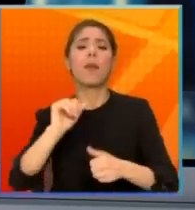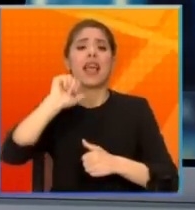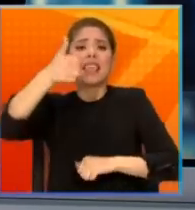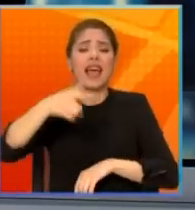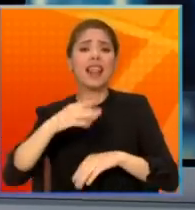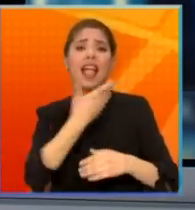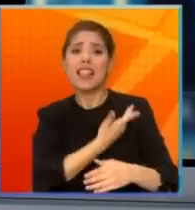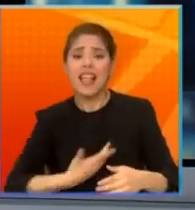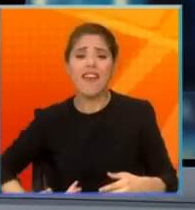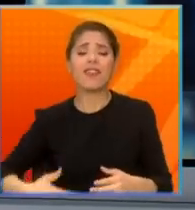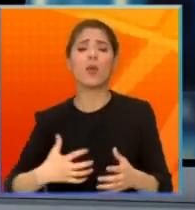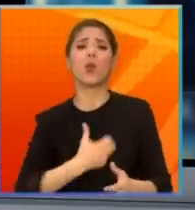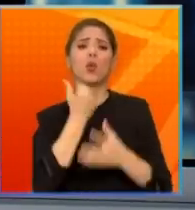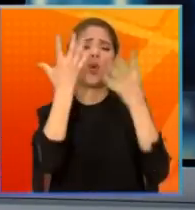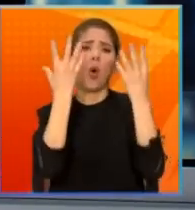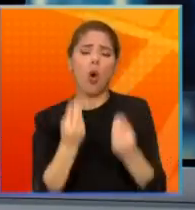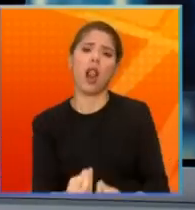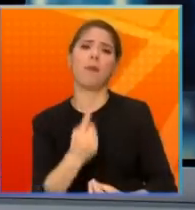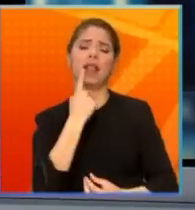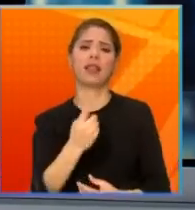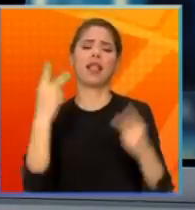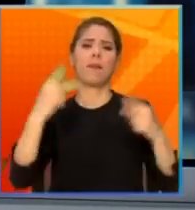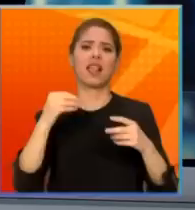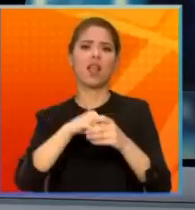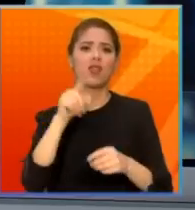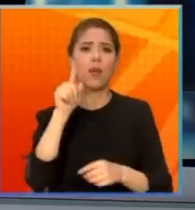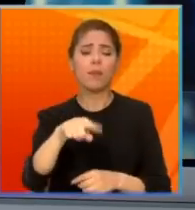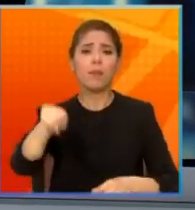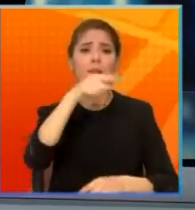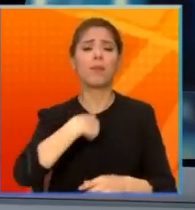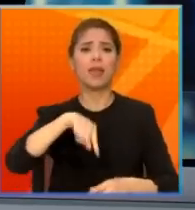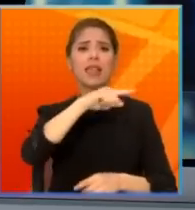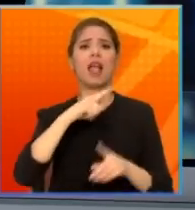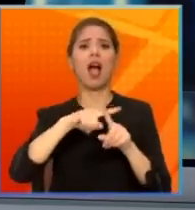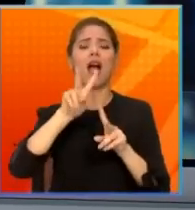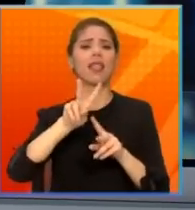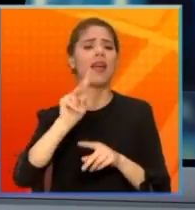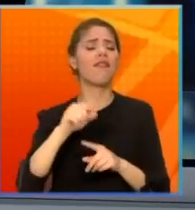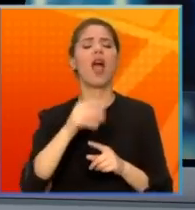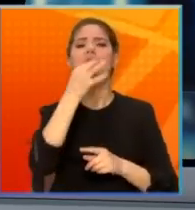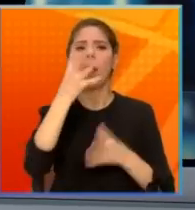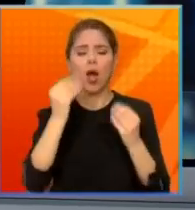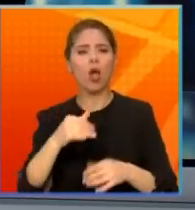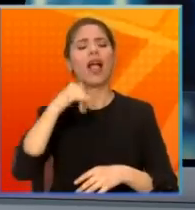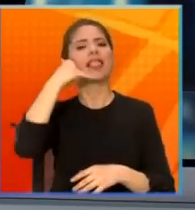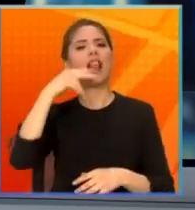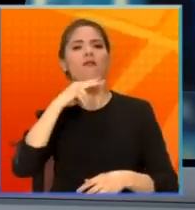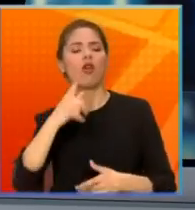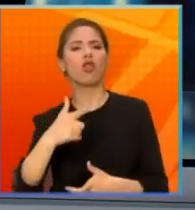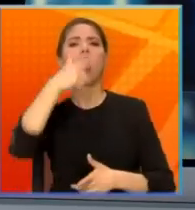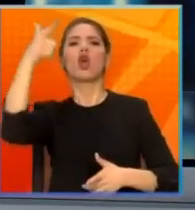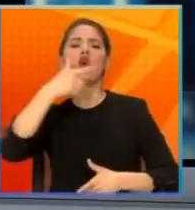sevdiklerimizi üzecek durumlara dönüşmesin dedi mesajında. Biz de ATV Haber olarak bu iki telefon numaramızdan yani görüntülü